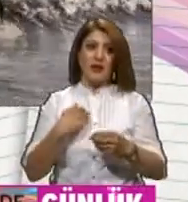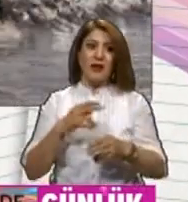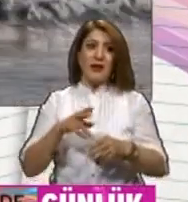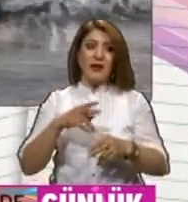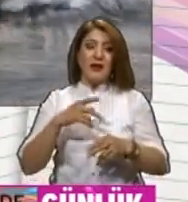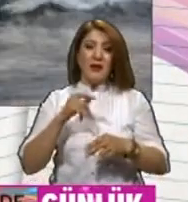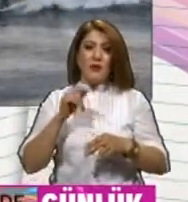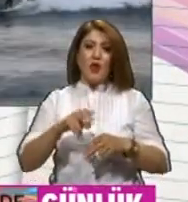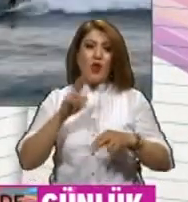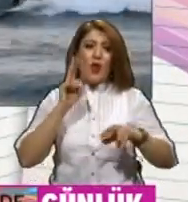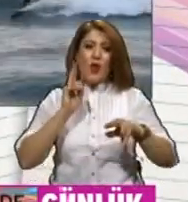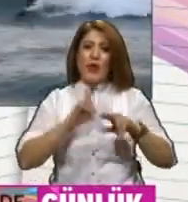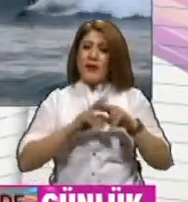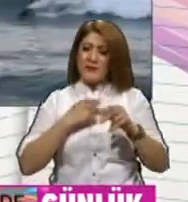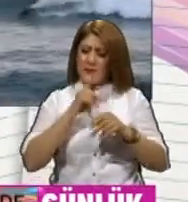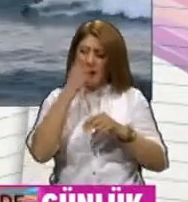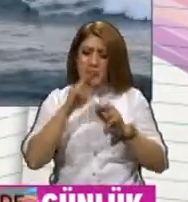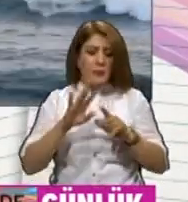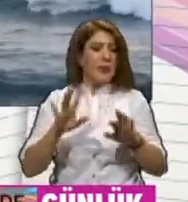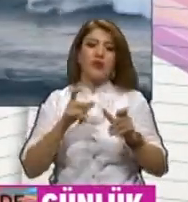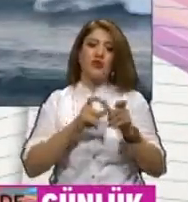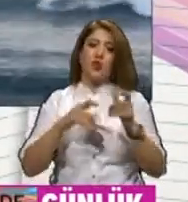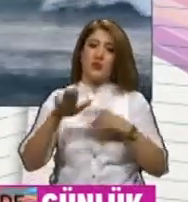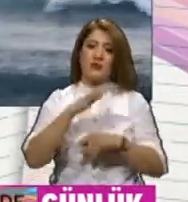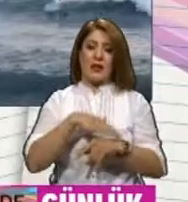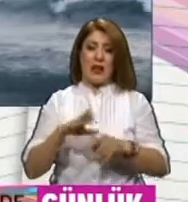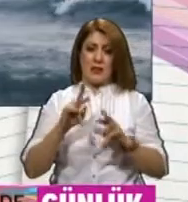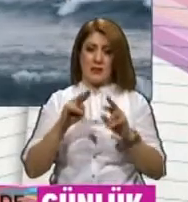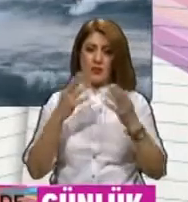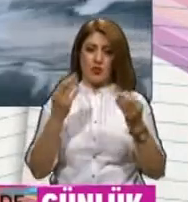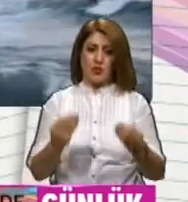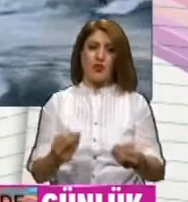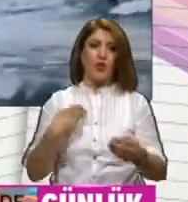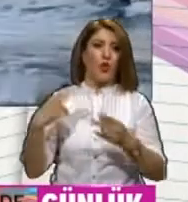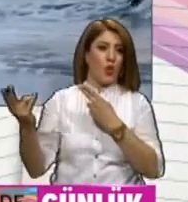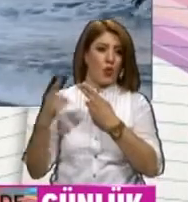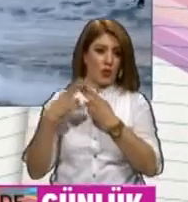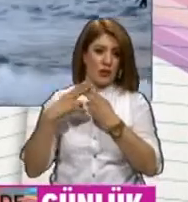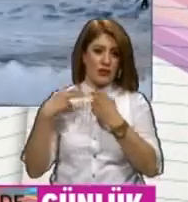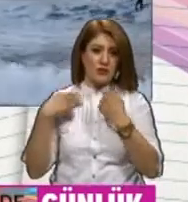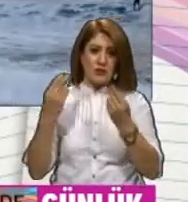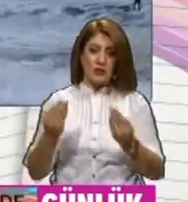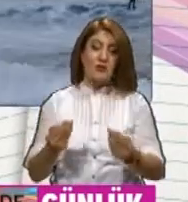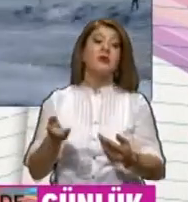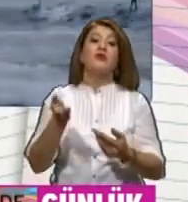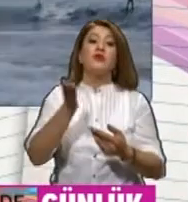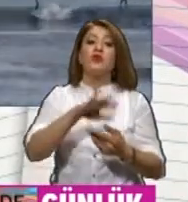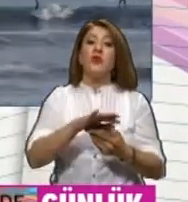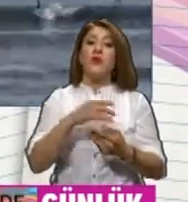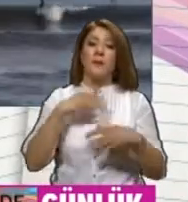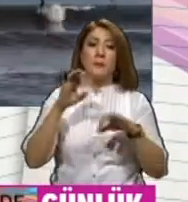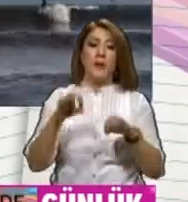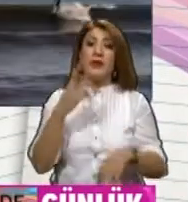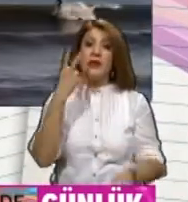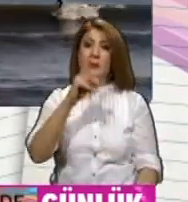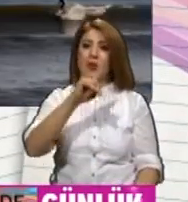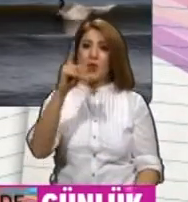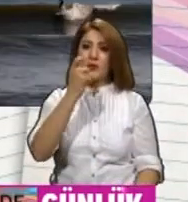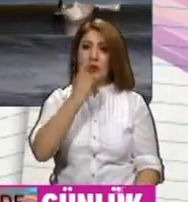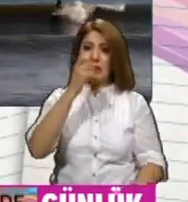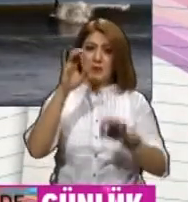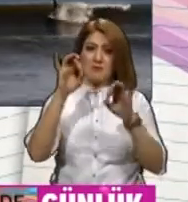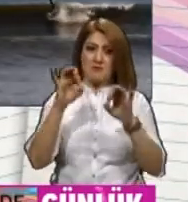spor gibi görünüyor ama sosyal bir yönü de var. O şekilde öğrettiler bana. Biz de başladık. Ben de 2010 yılında